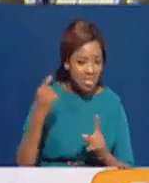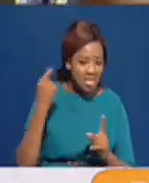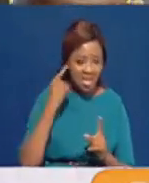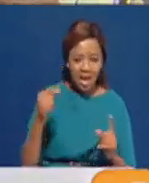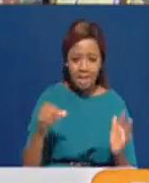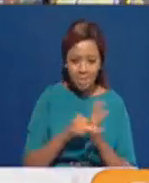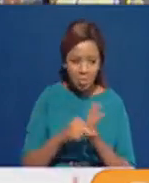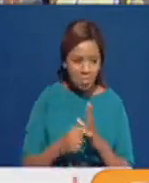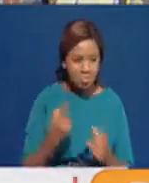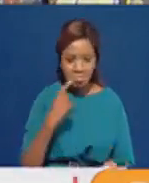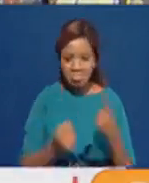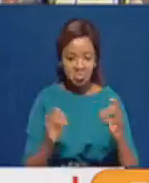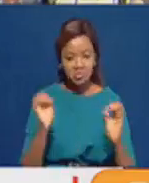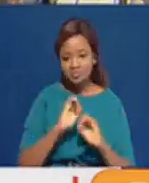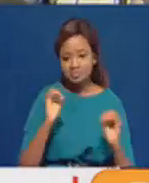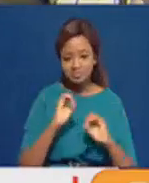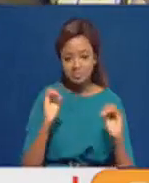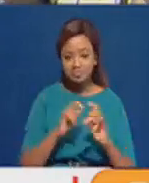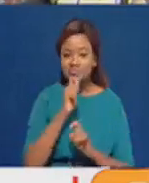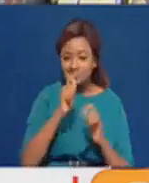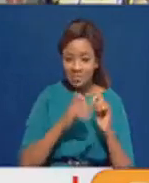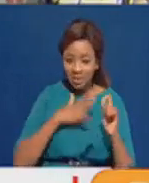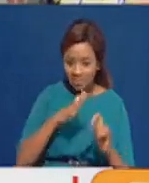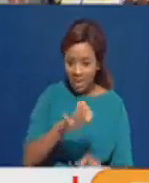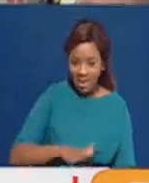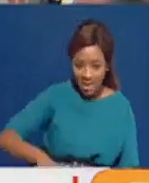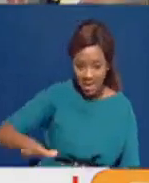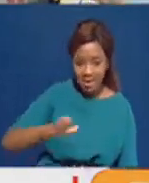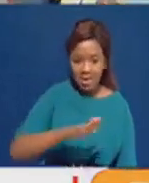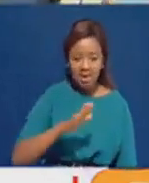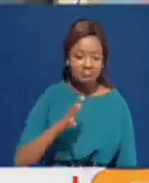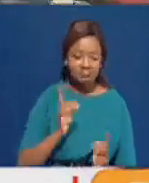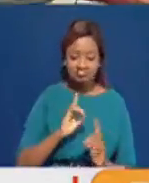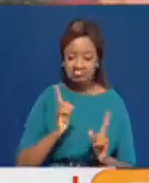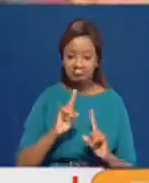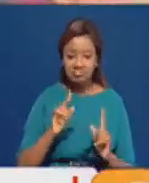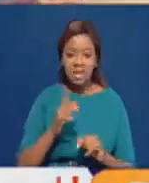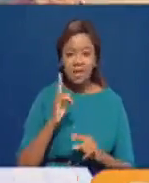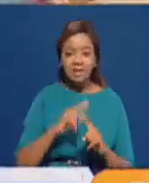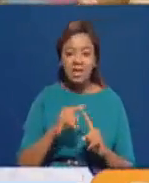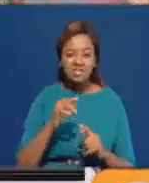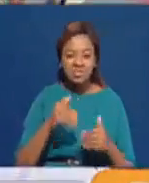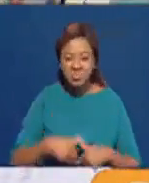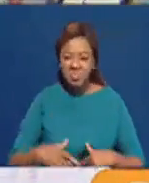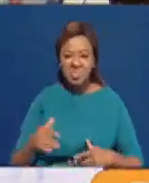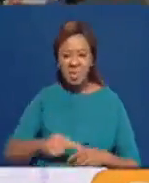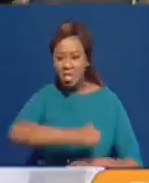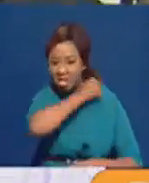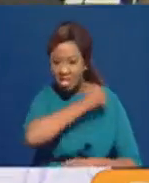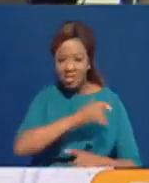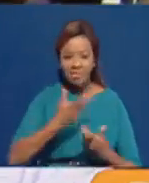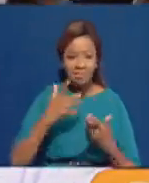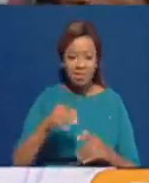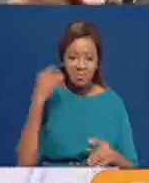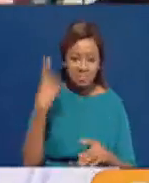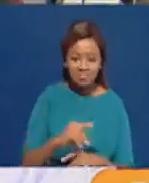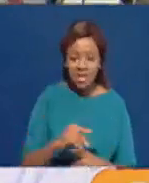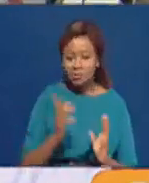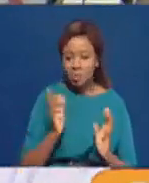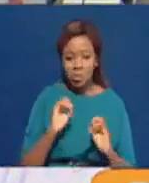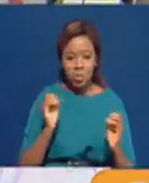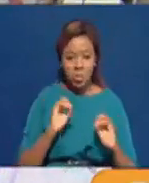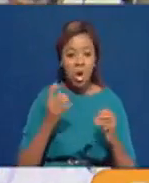lolote, kwanza area hii ambayo mimi niko. Si kutoka nimesikia tukio hata moja. Lakini vijana wanapigana, kuna kijana sijui ameshikwa ameiba nini, kuna